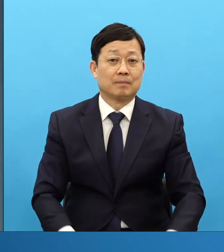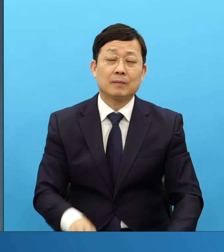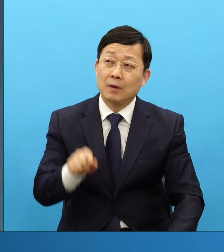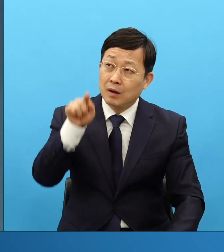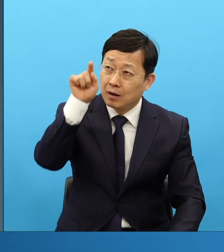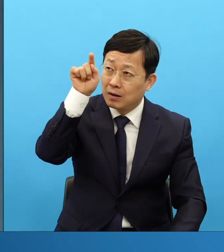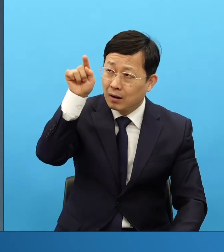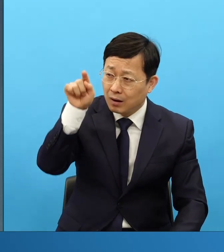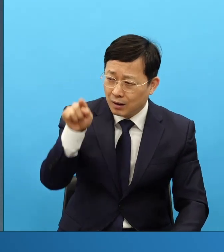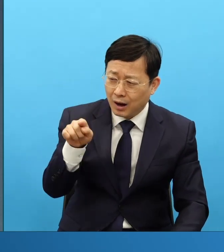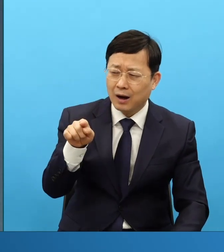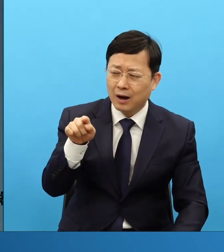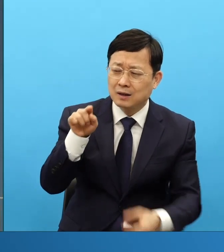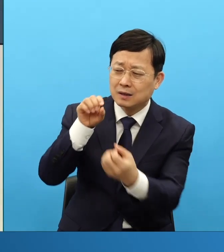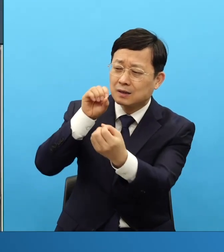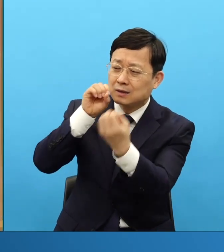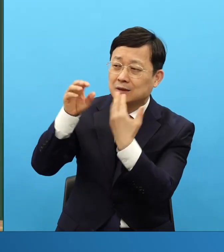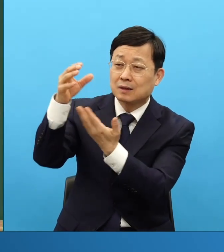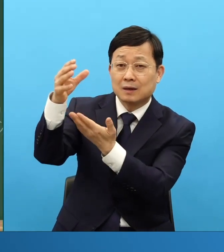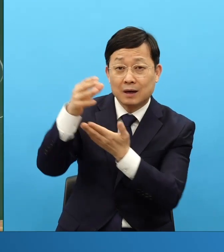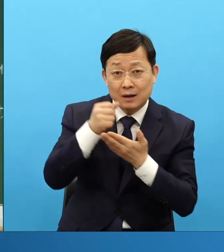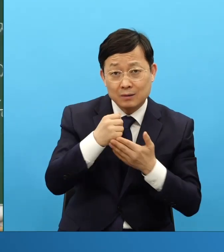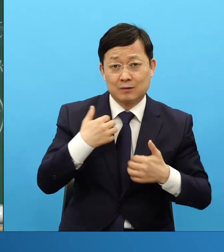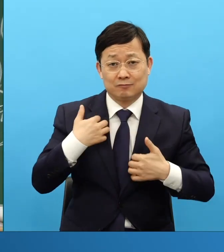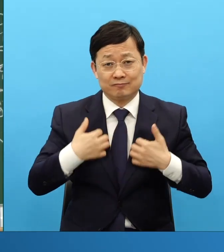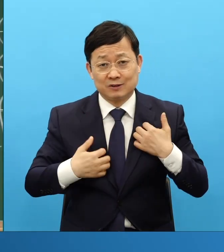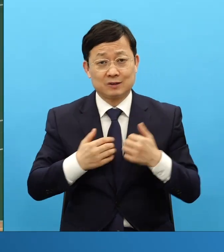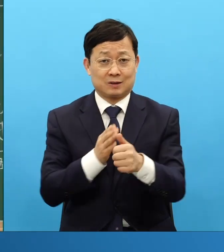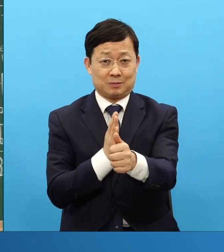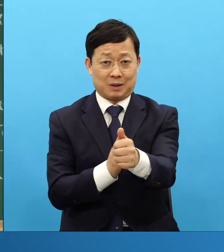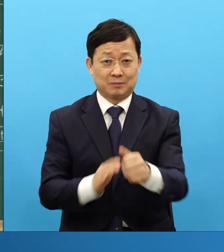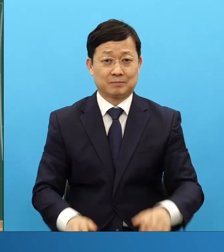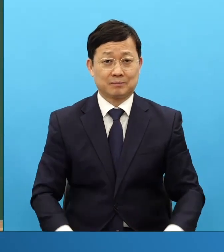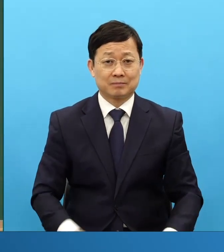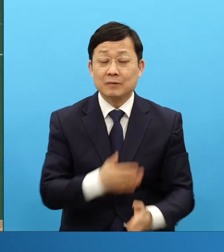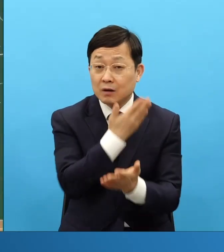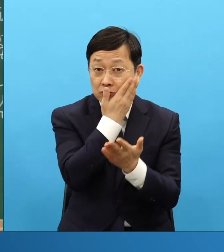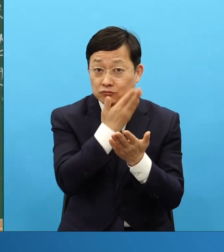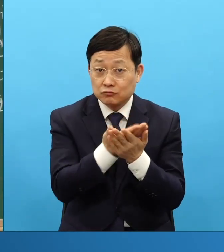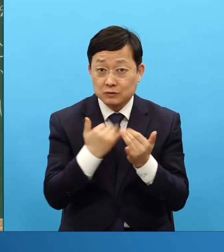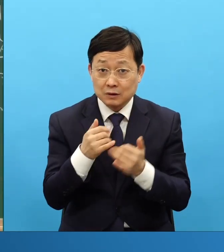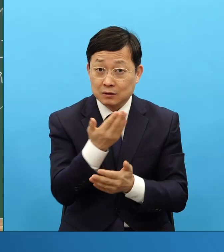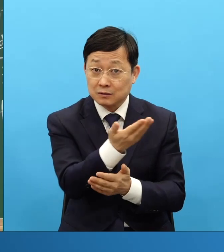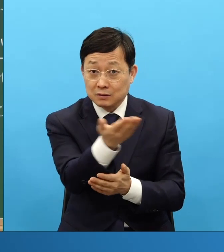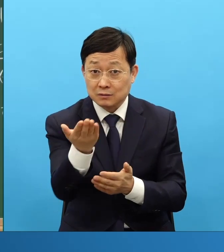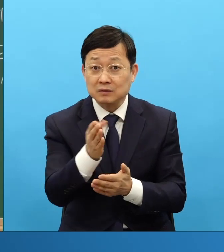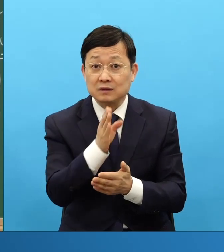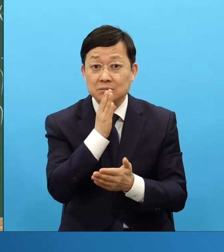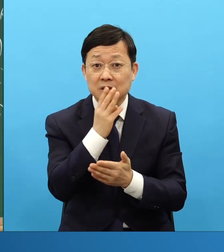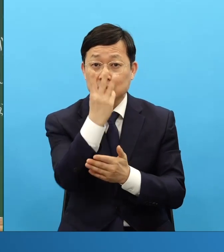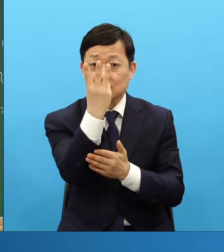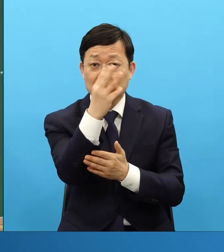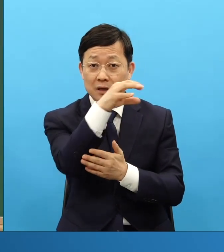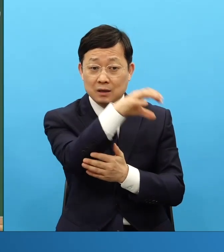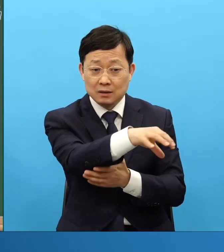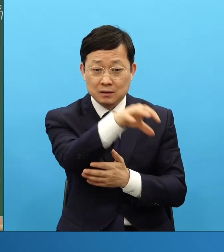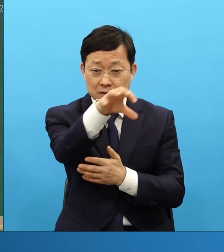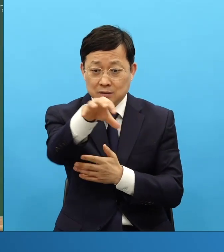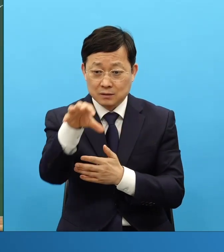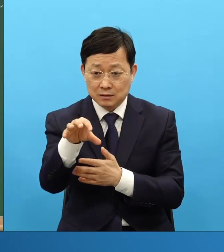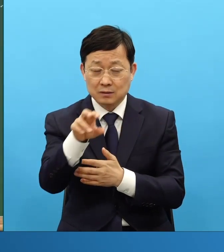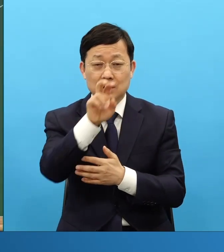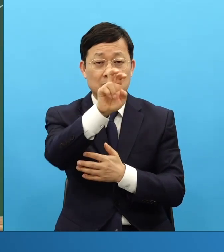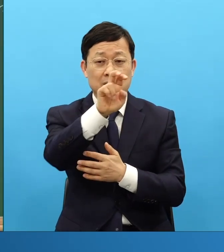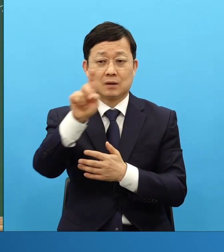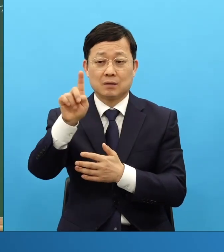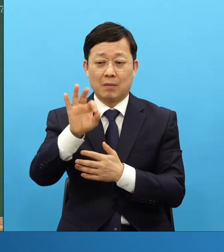여러분이 반드시 봐야 돼요. That you must absolutely see this answer. 중직자분들이 이제는 정말로 세 군데 망대 만들어야 됩니다. And so